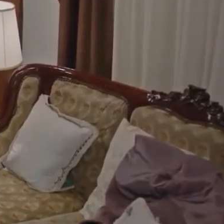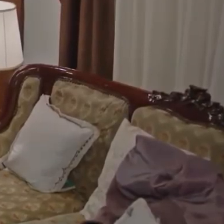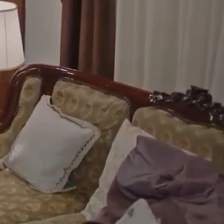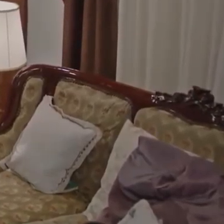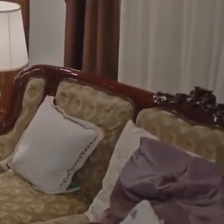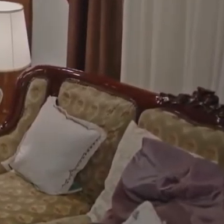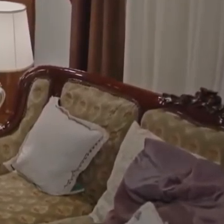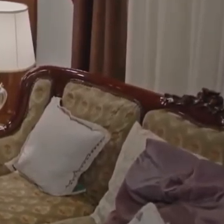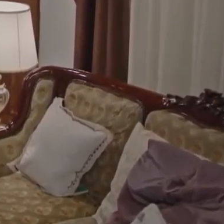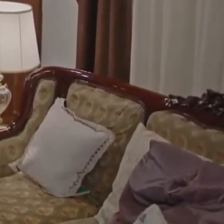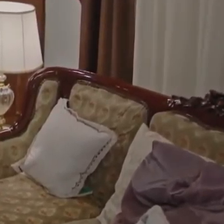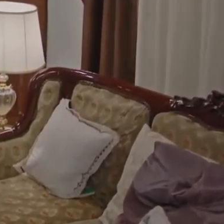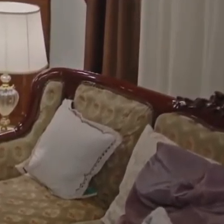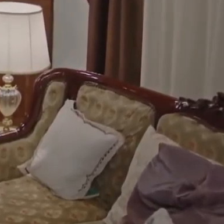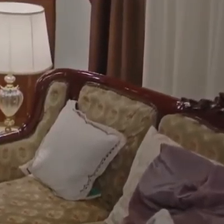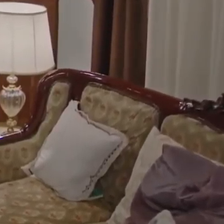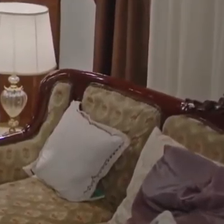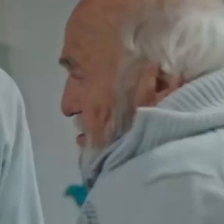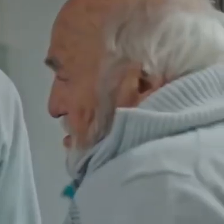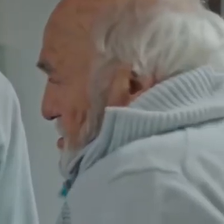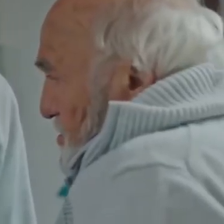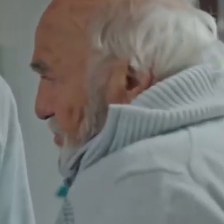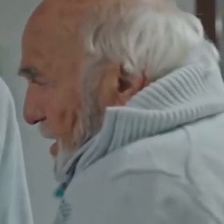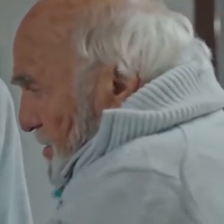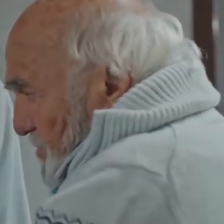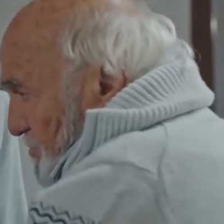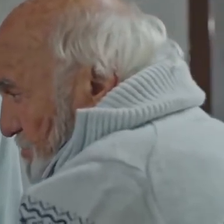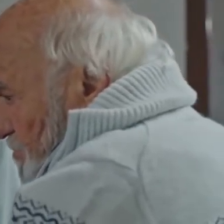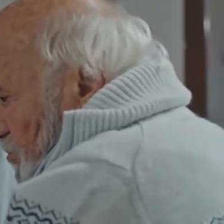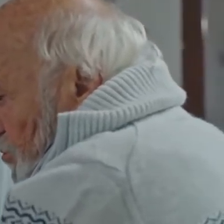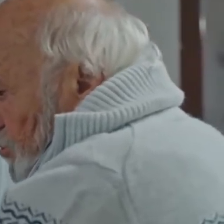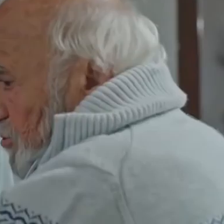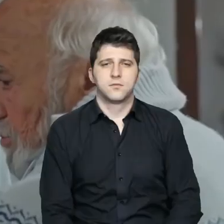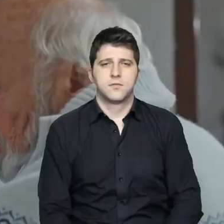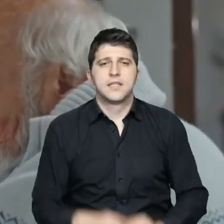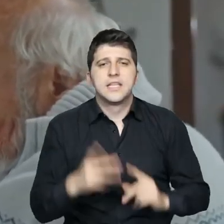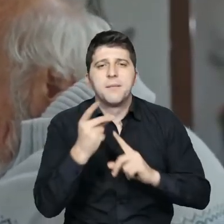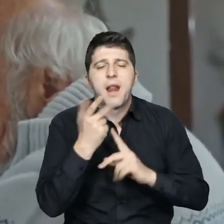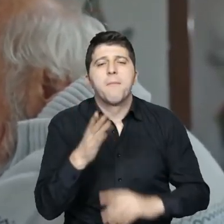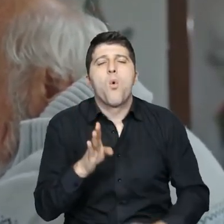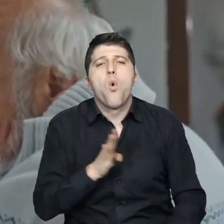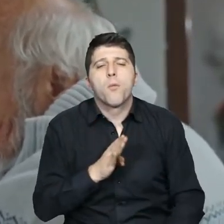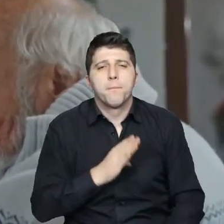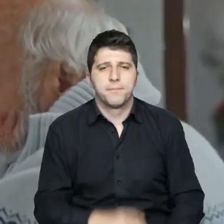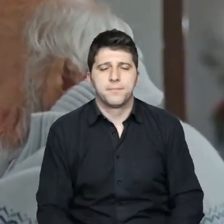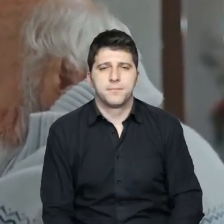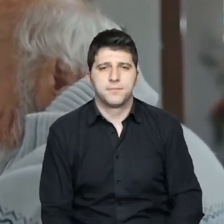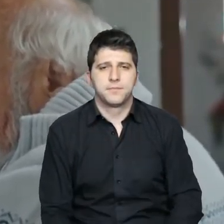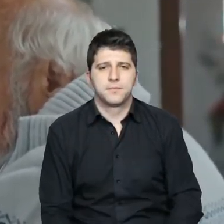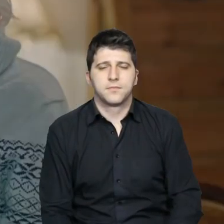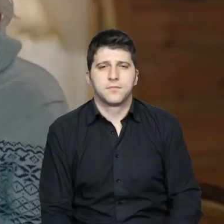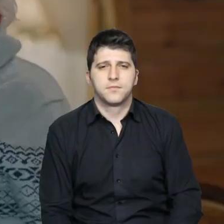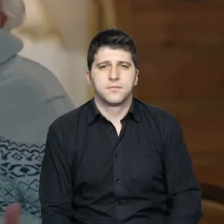Faik İbrahim'in kolunu tutup yaklaştı. İbrahim, oğlum. Nazikçe göğsüne dokundu.